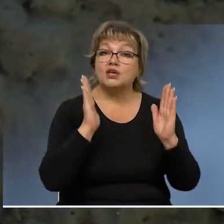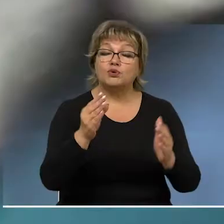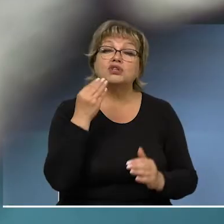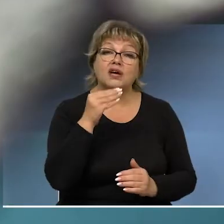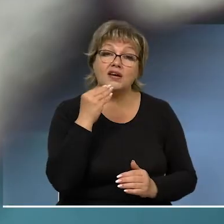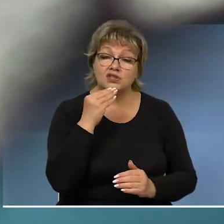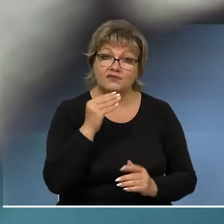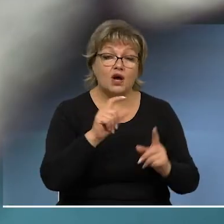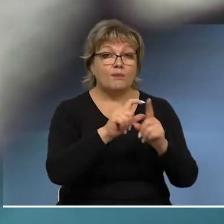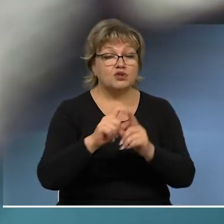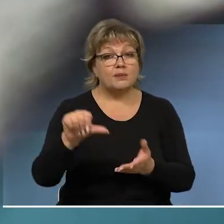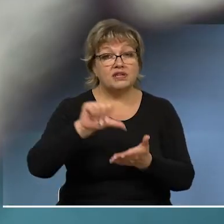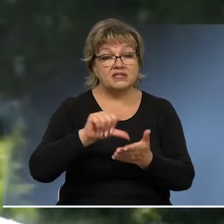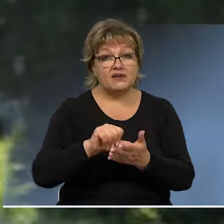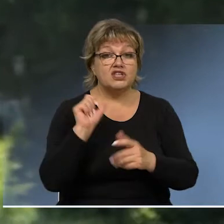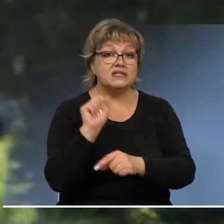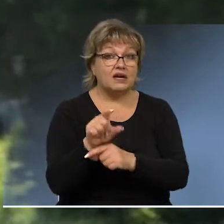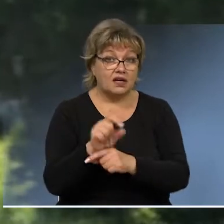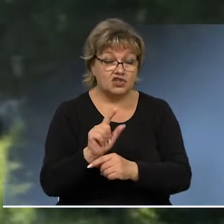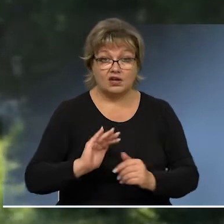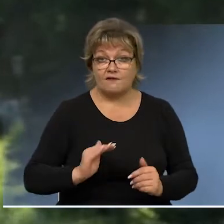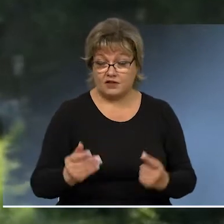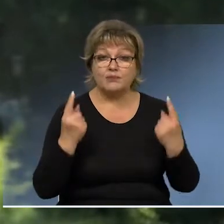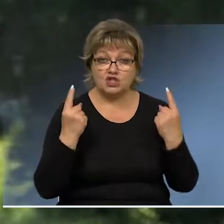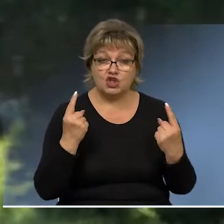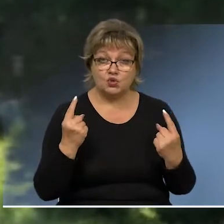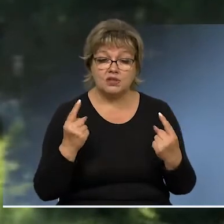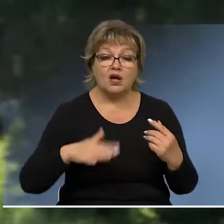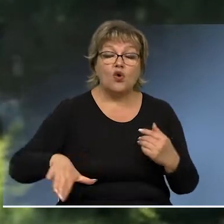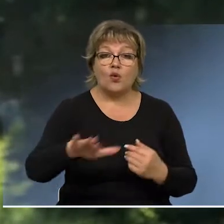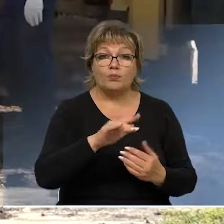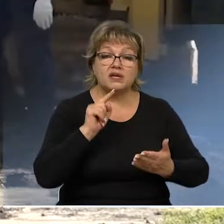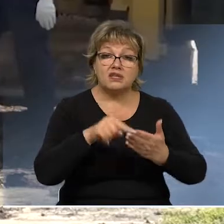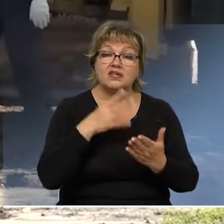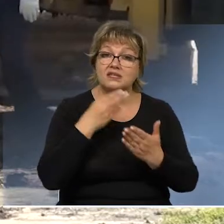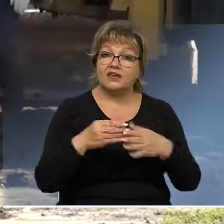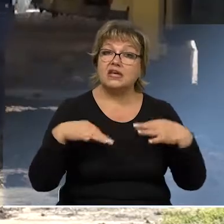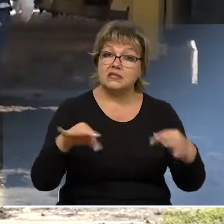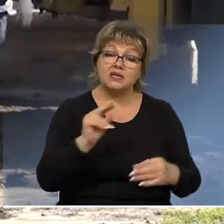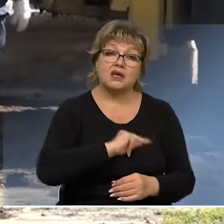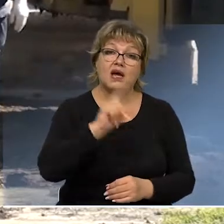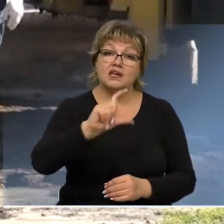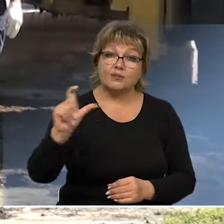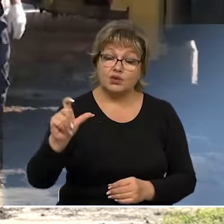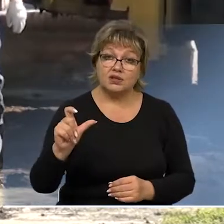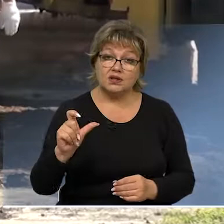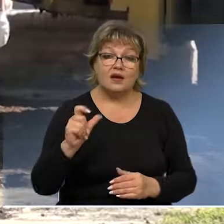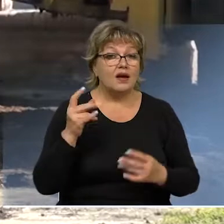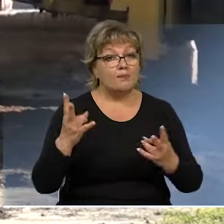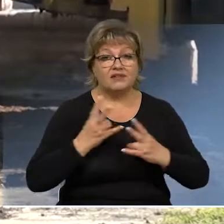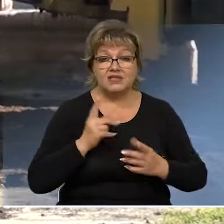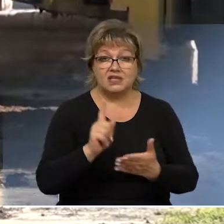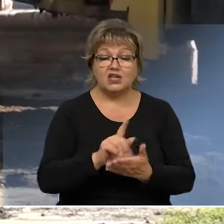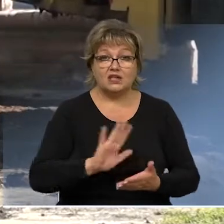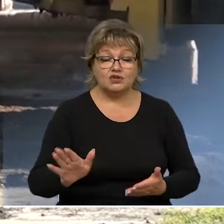месяцев но каким будет качества по словам представителя заказчика фирма серьезное на объект зашла со своей техникой работниками